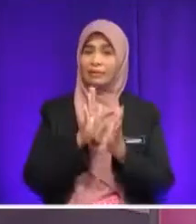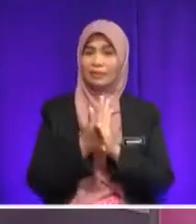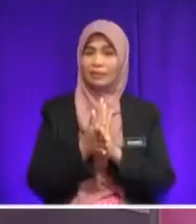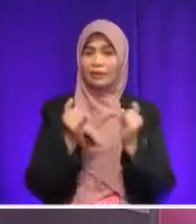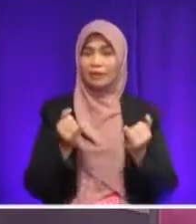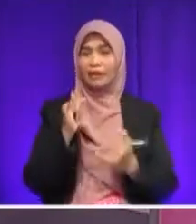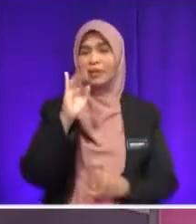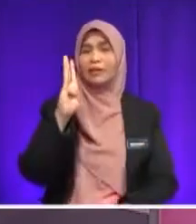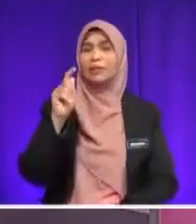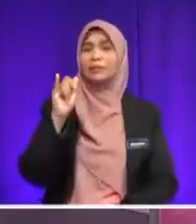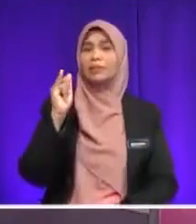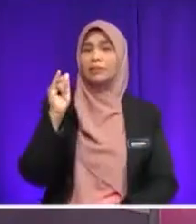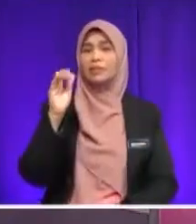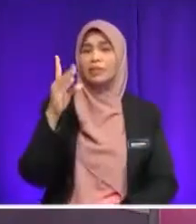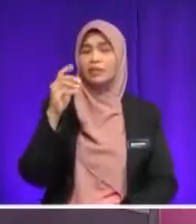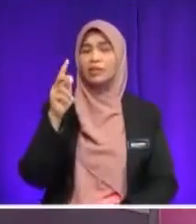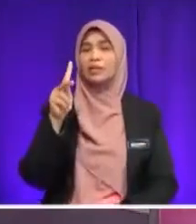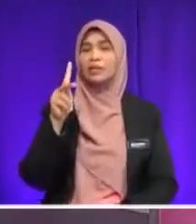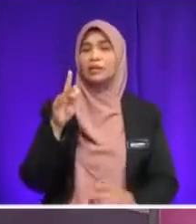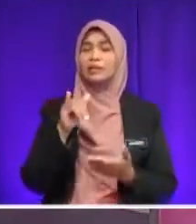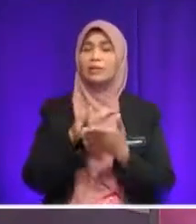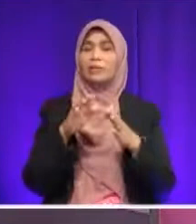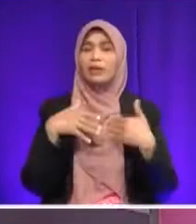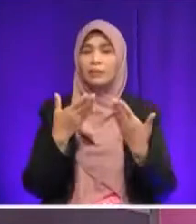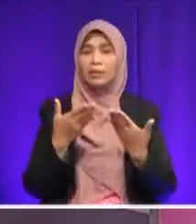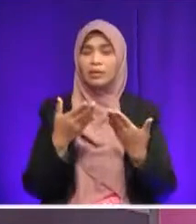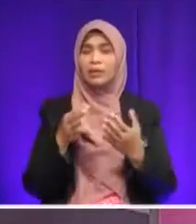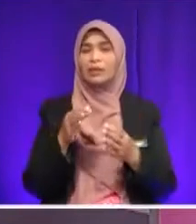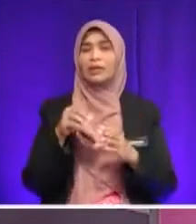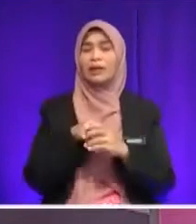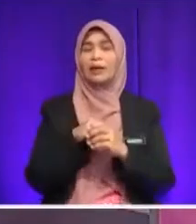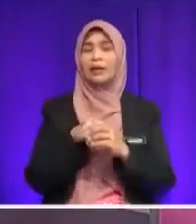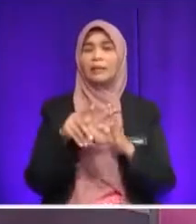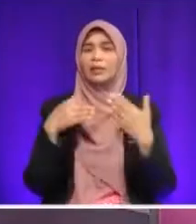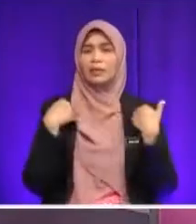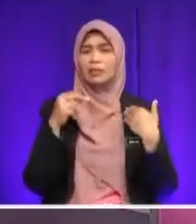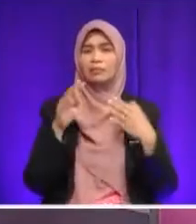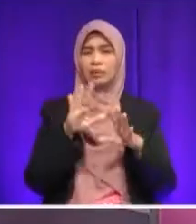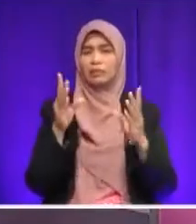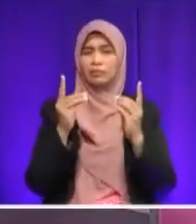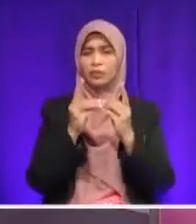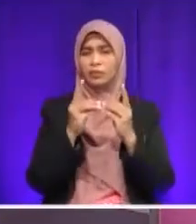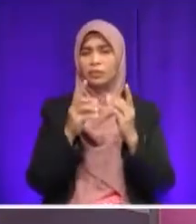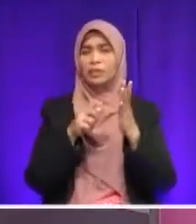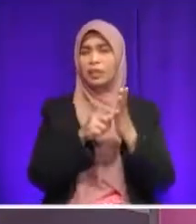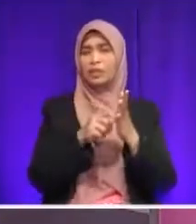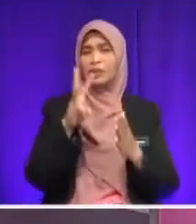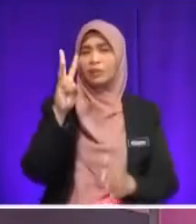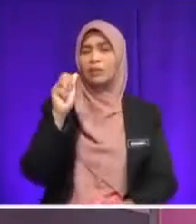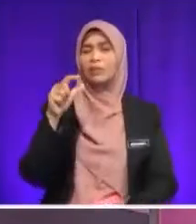ah jadi semua dalam keadaan kita tak jumpa sesaat